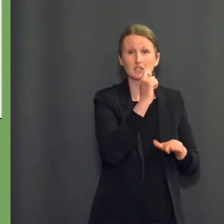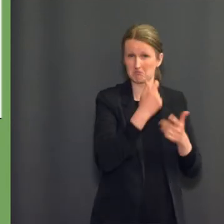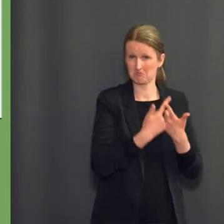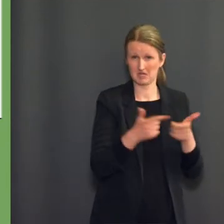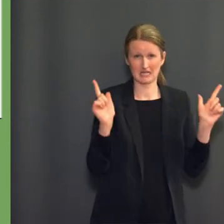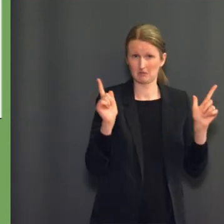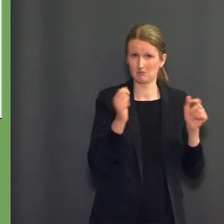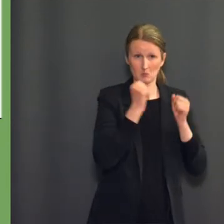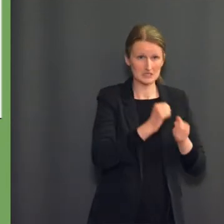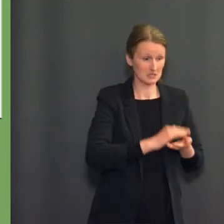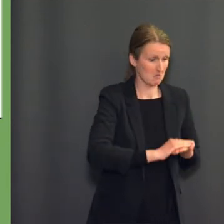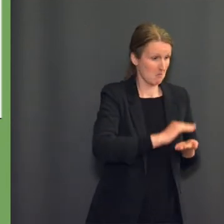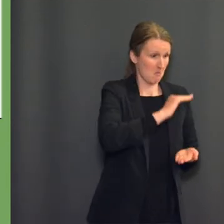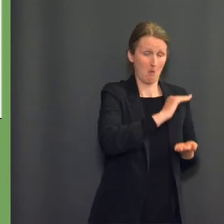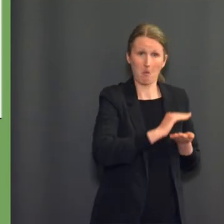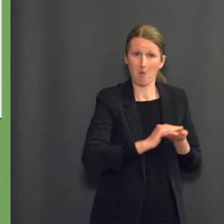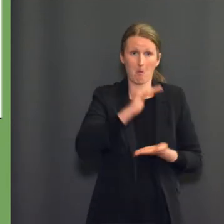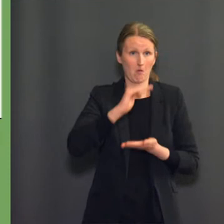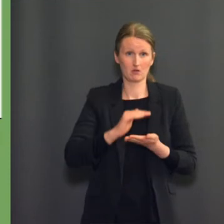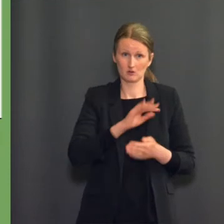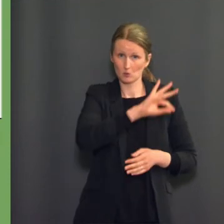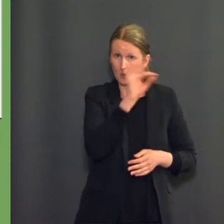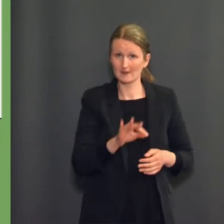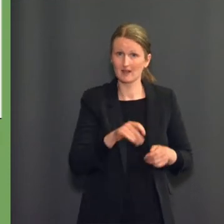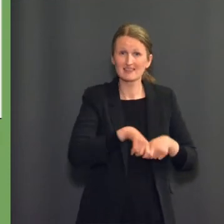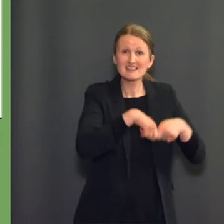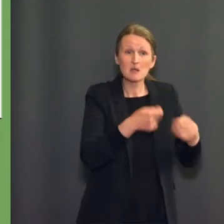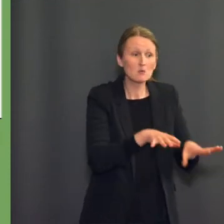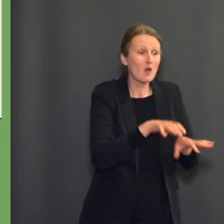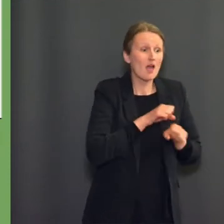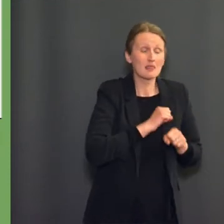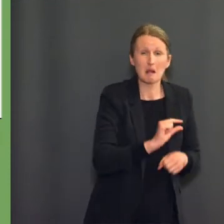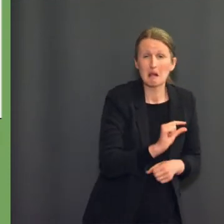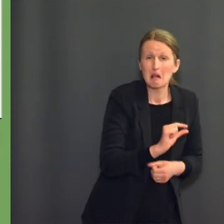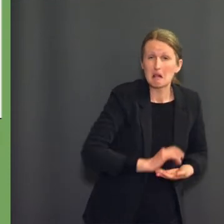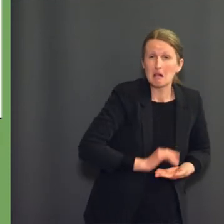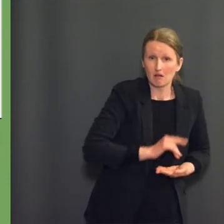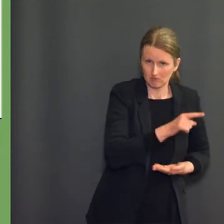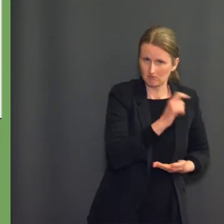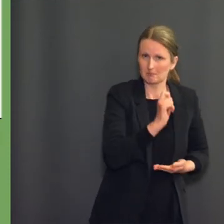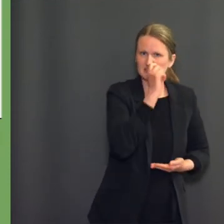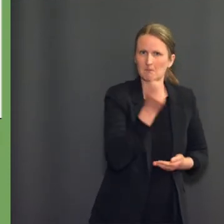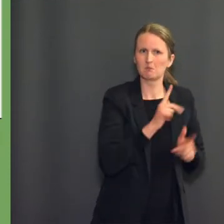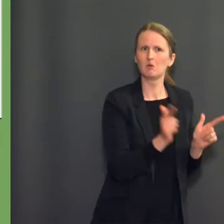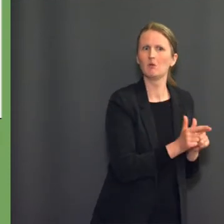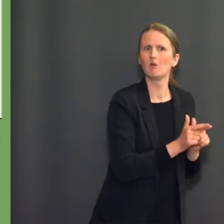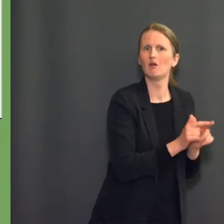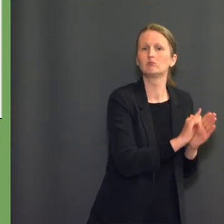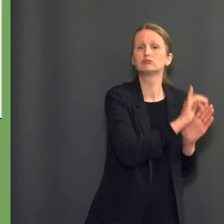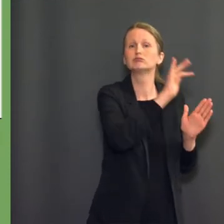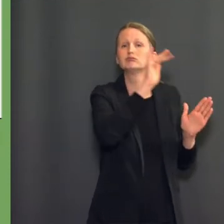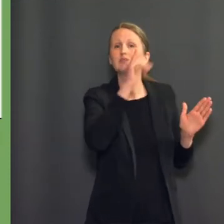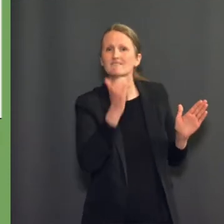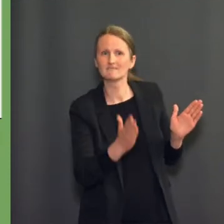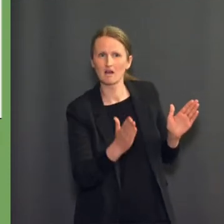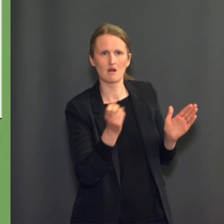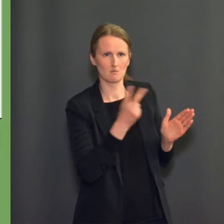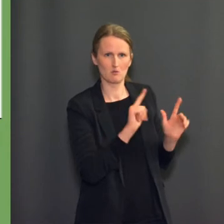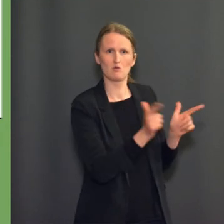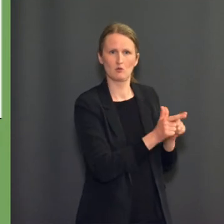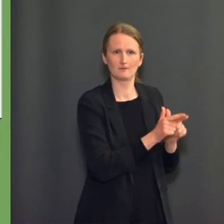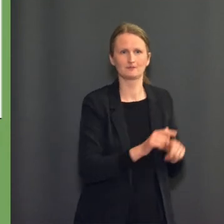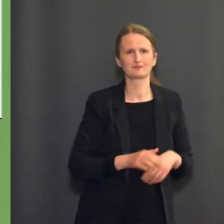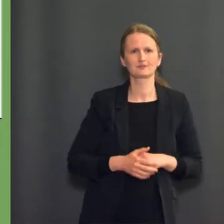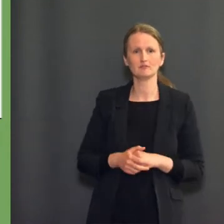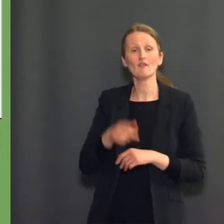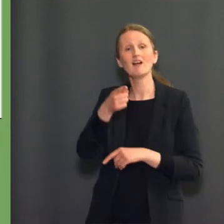et à la fin de celle-ci. Donc, faites attention, un autotest négatif n'exclut pas que vous